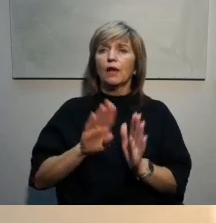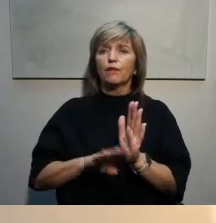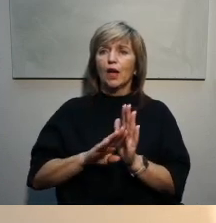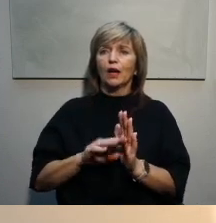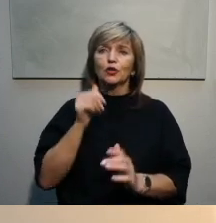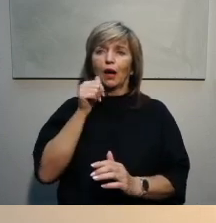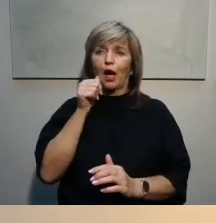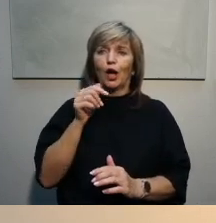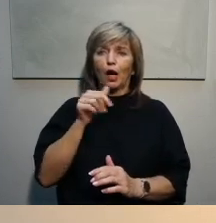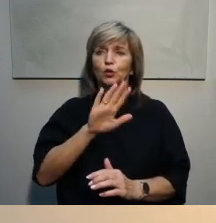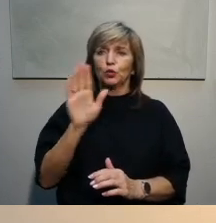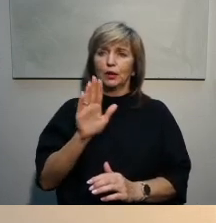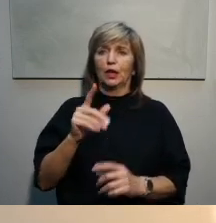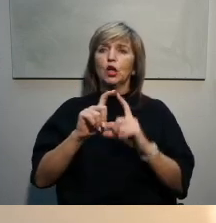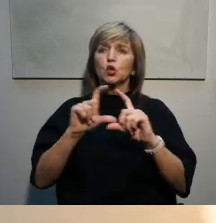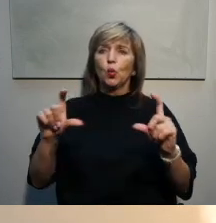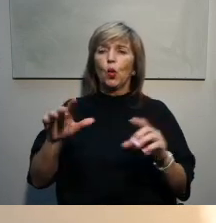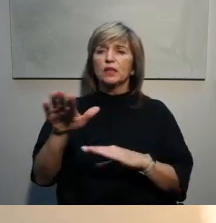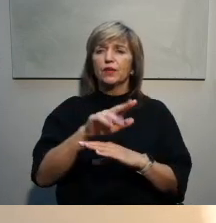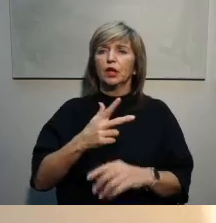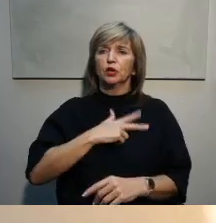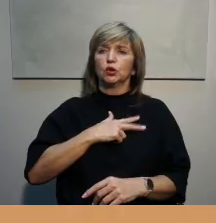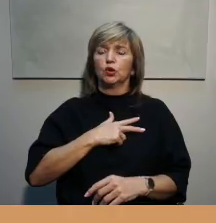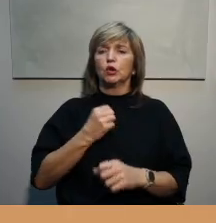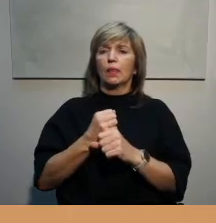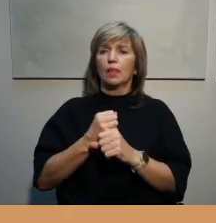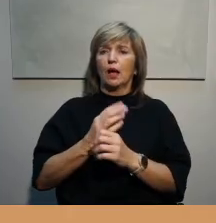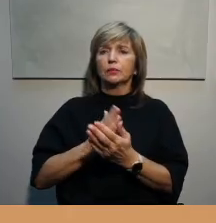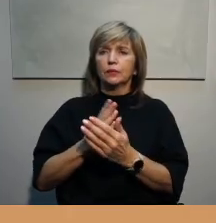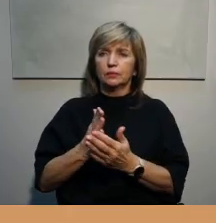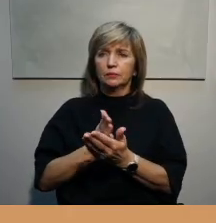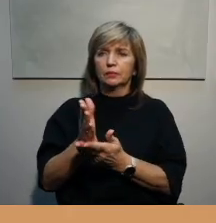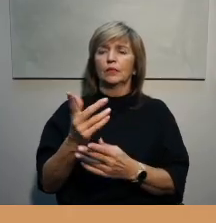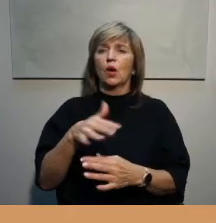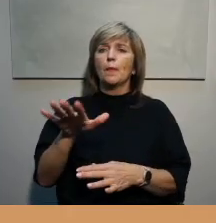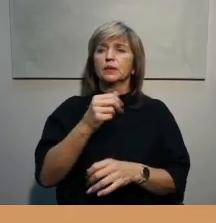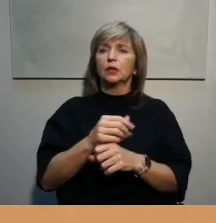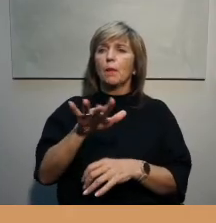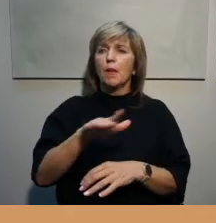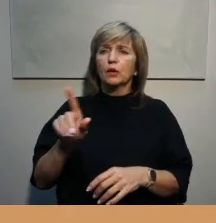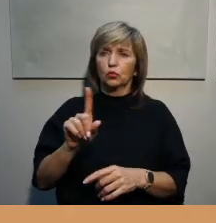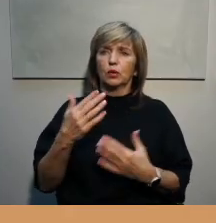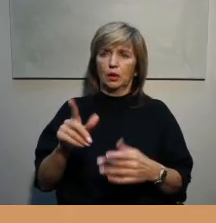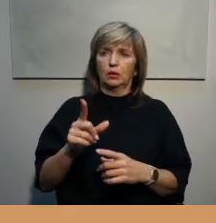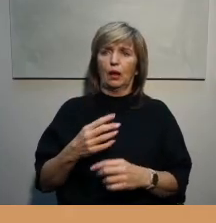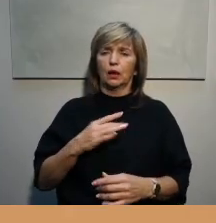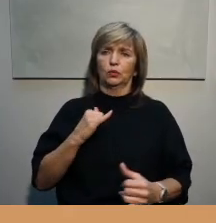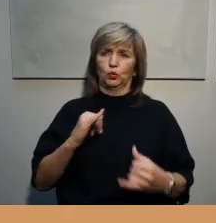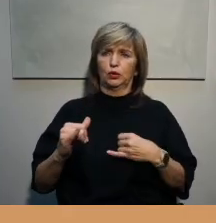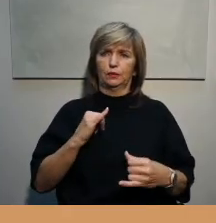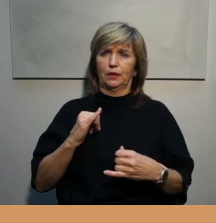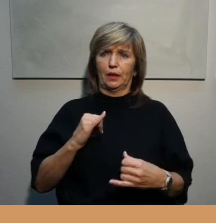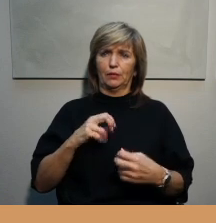vienkāršā ikdienā, skolas vidē, sociālā darba kontekstā strādājot ar bērniem, kuriem ir tāda izaicinoša